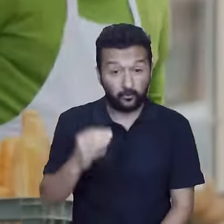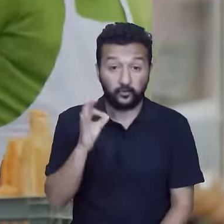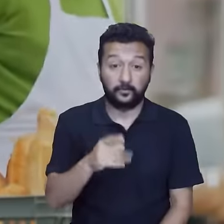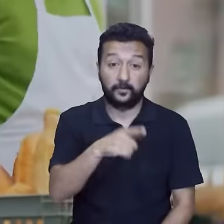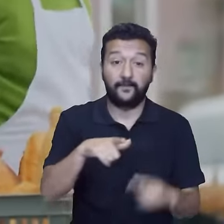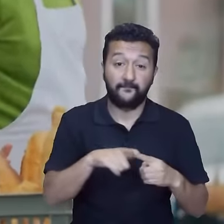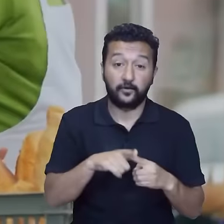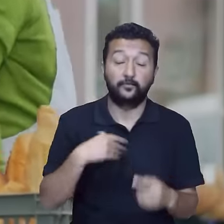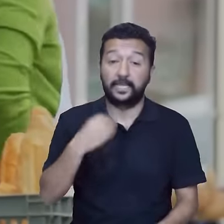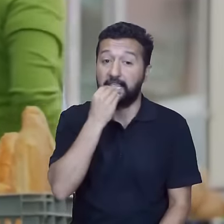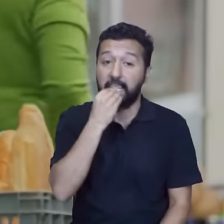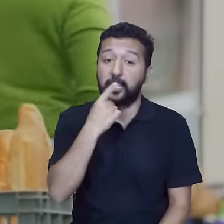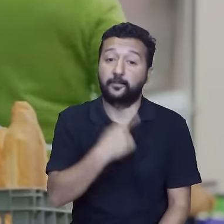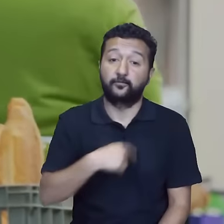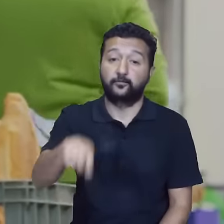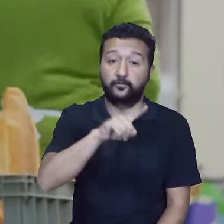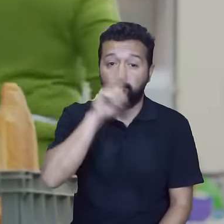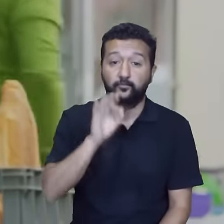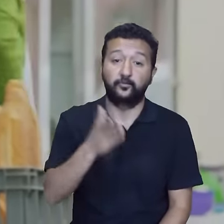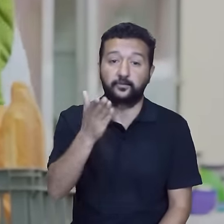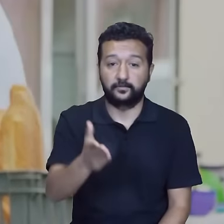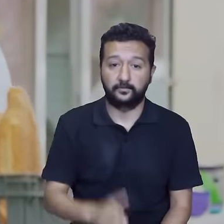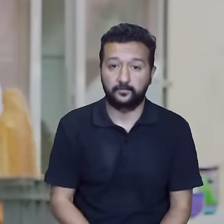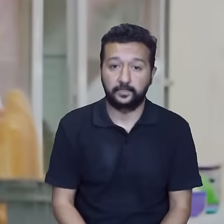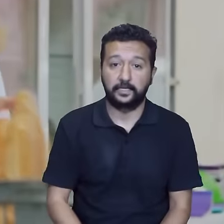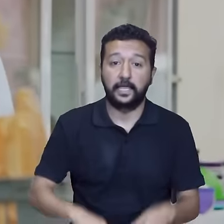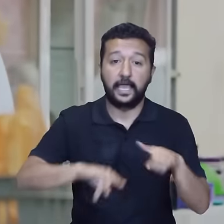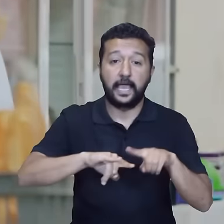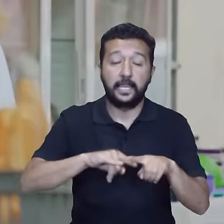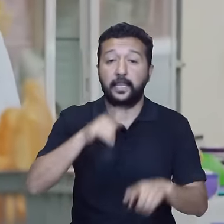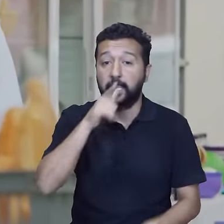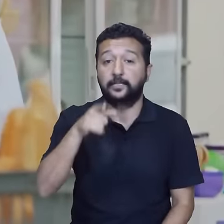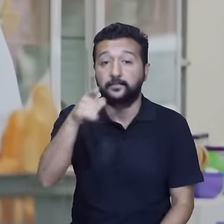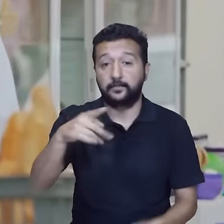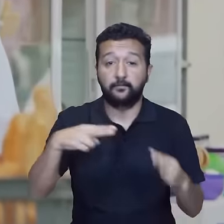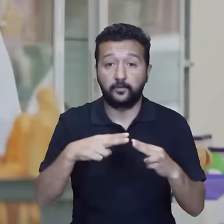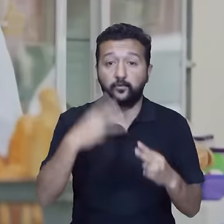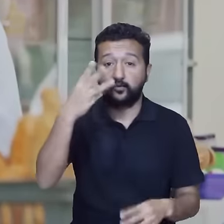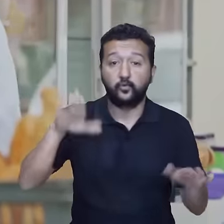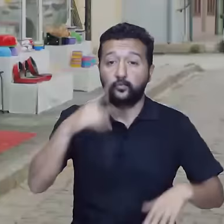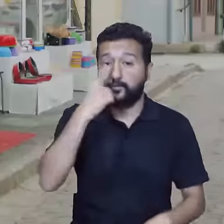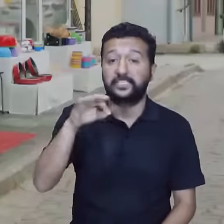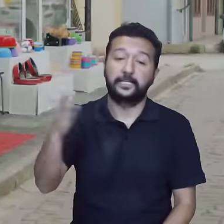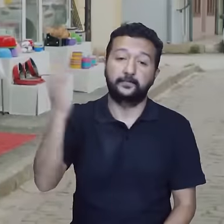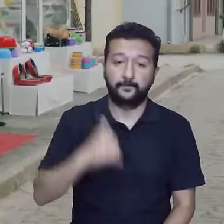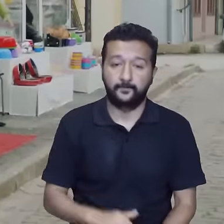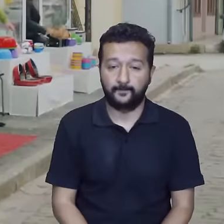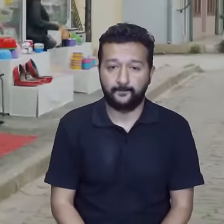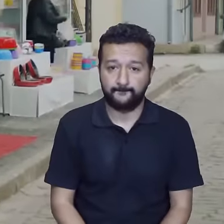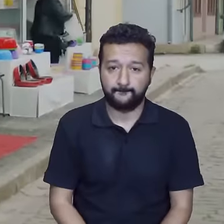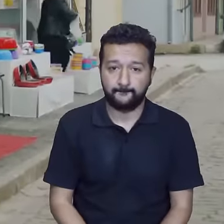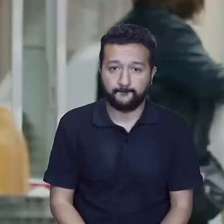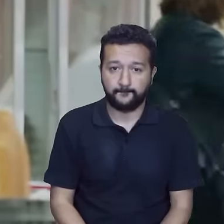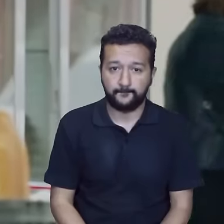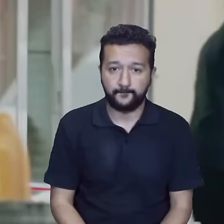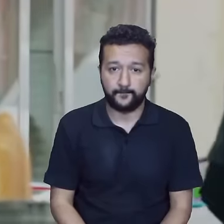böyle Feridun Meniye diyorlar çünkü bunlar. Megafona bastı. Halit Özdurulmaz baklavacısına 3 kuş burnu bir çay. Metin fırından